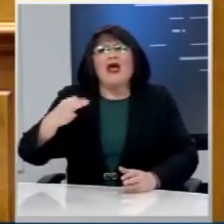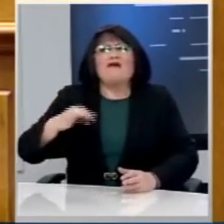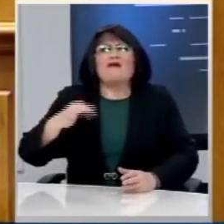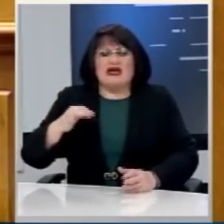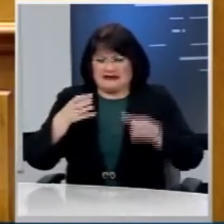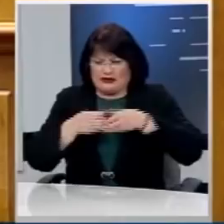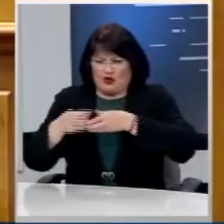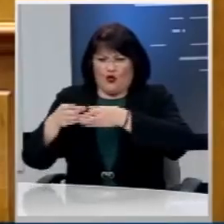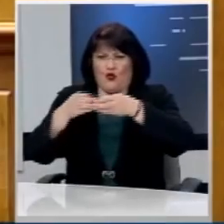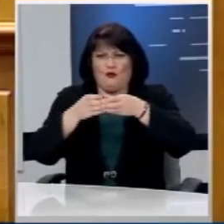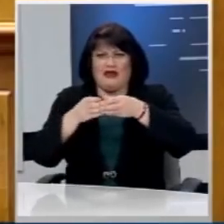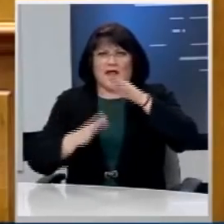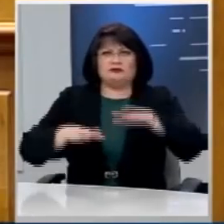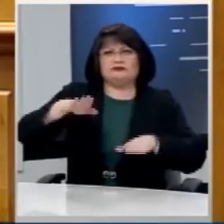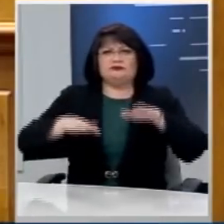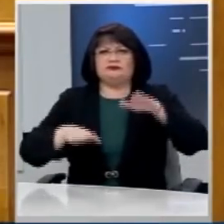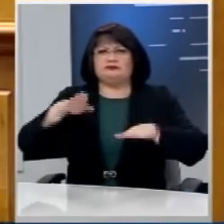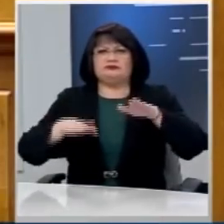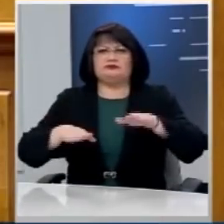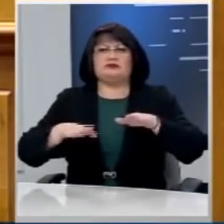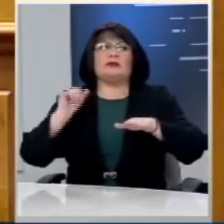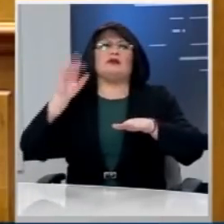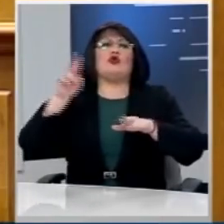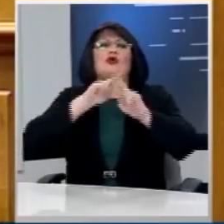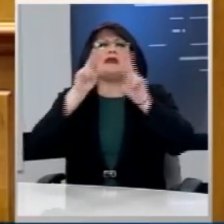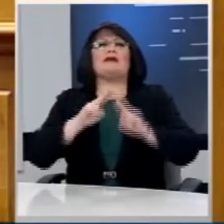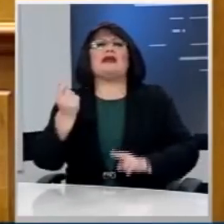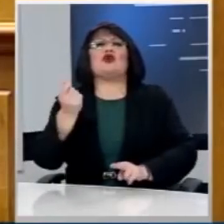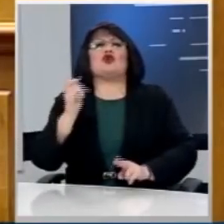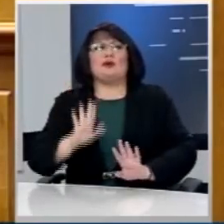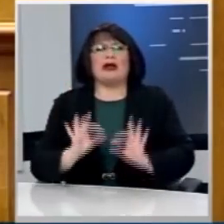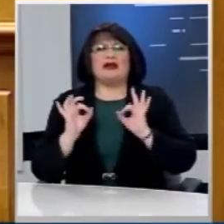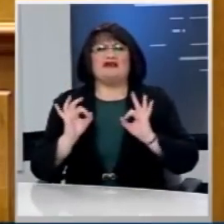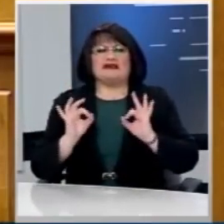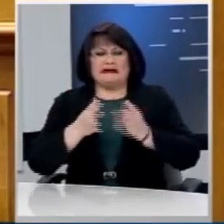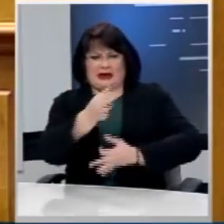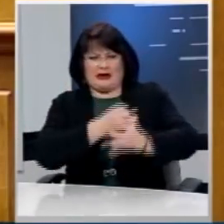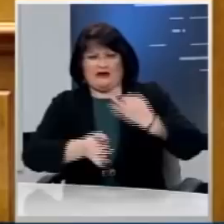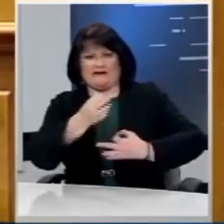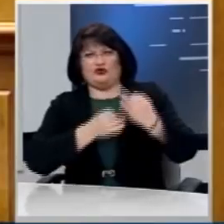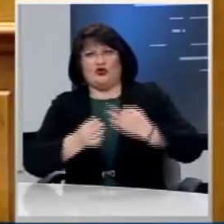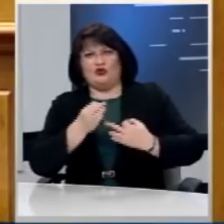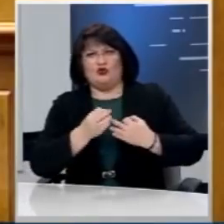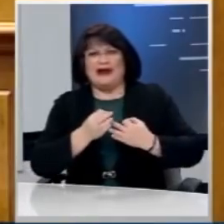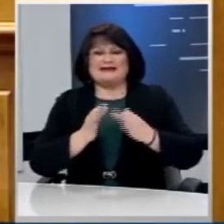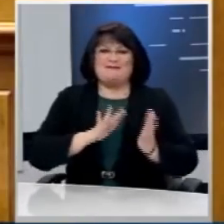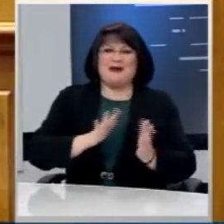ευάλωτοι στις διακυμάνσεις της διεθνούς οικονομίας. Και βέβαια το επιχείρημα περί υστέρησης,